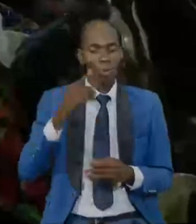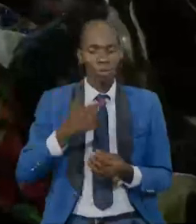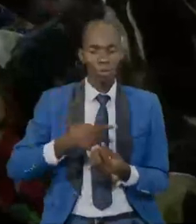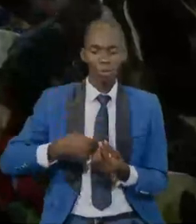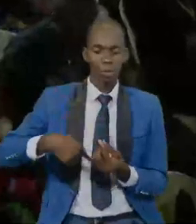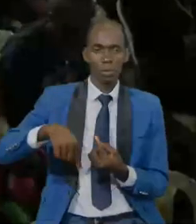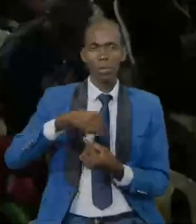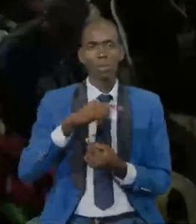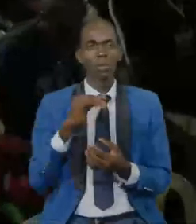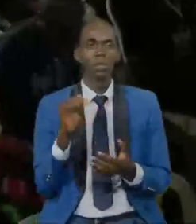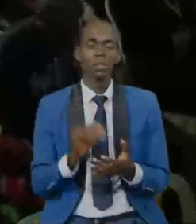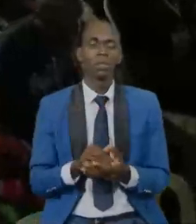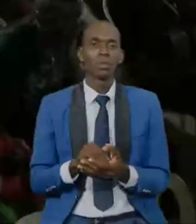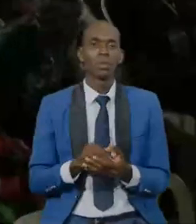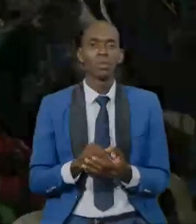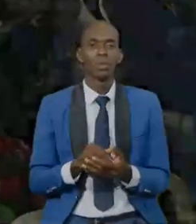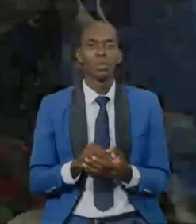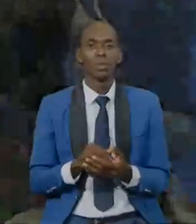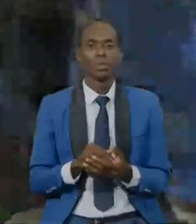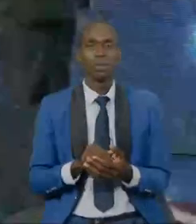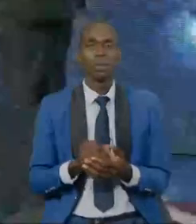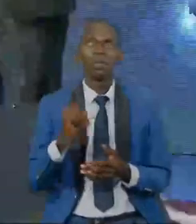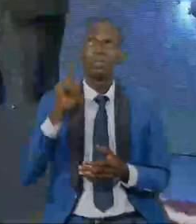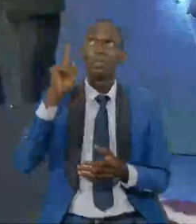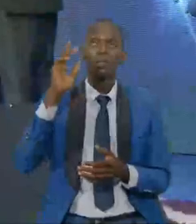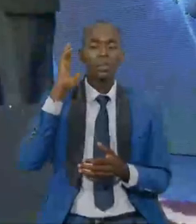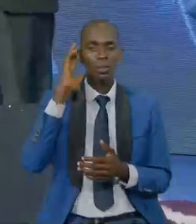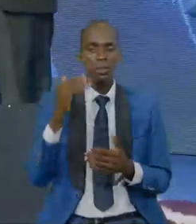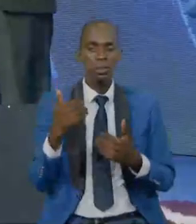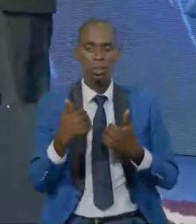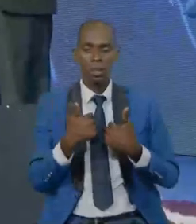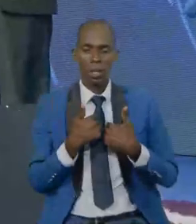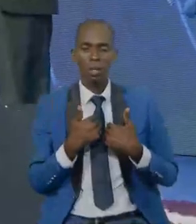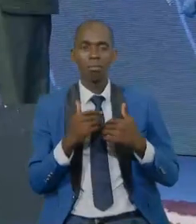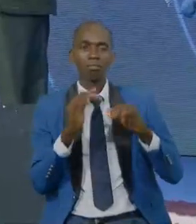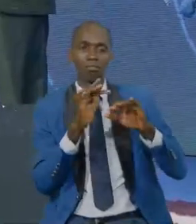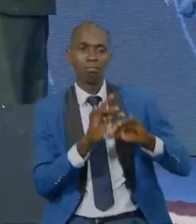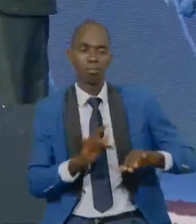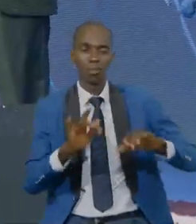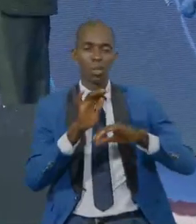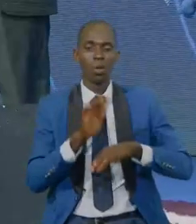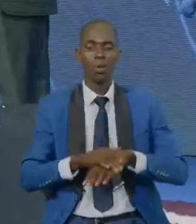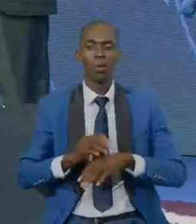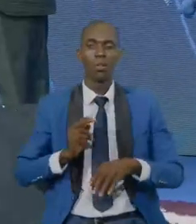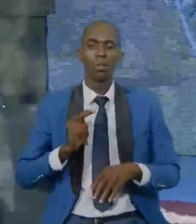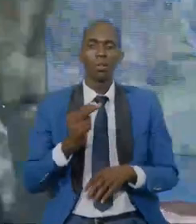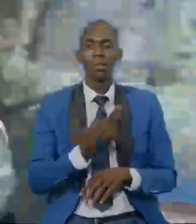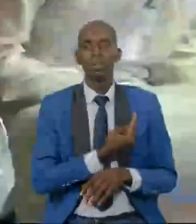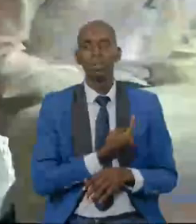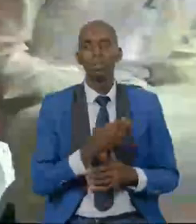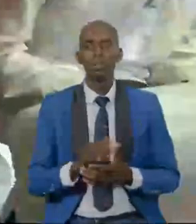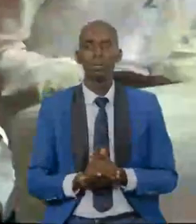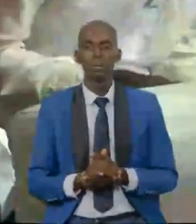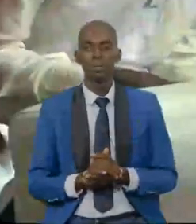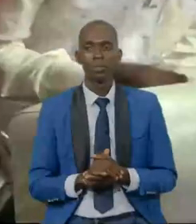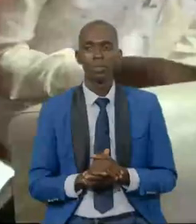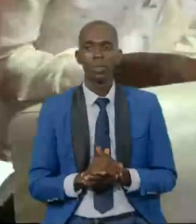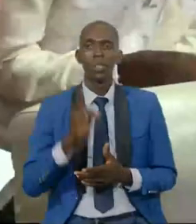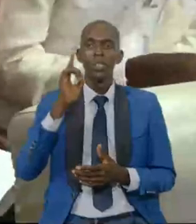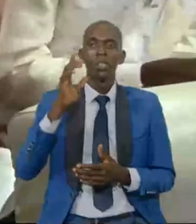Il aura encore. He will have compassion upon us. Il aura encore compassion de nous. He